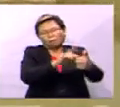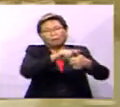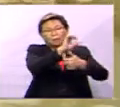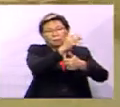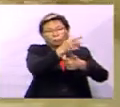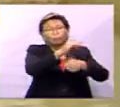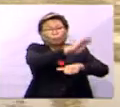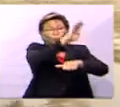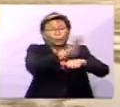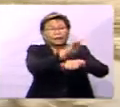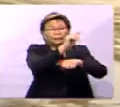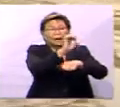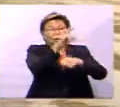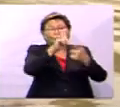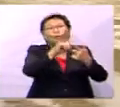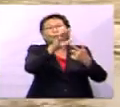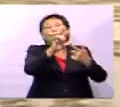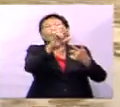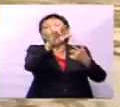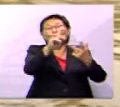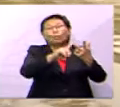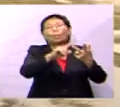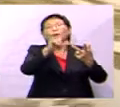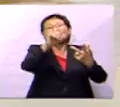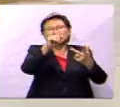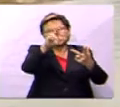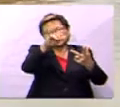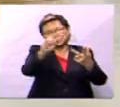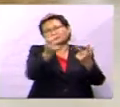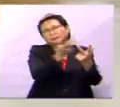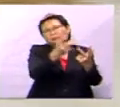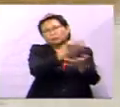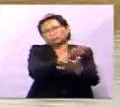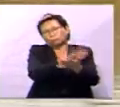SK Bukit Tadok, SK Lubuk Periuk dan SK Teris.